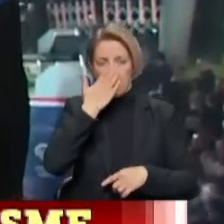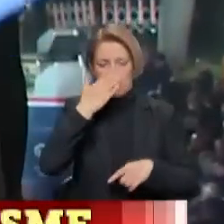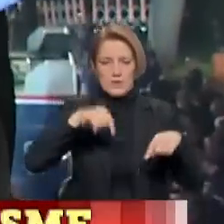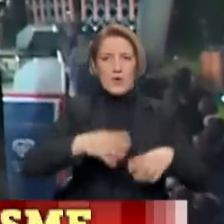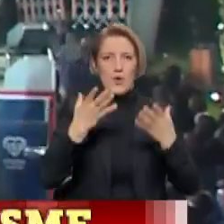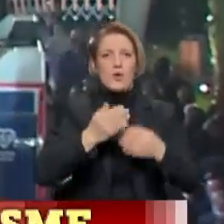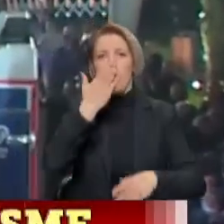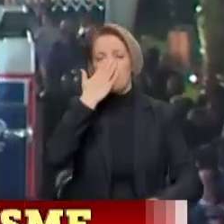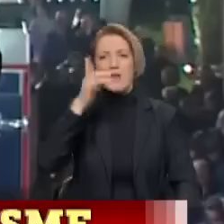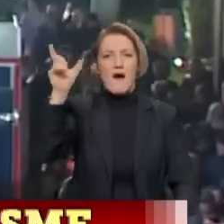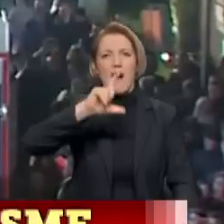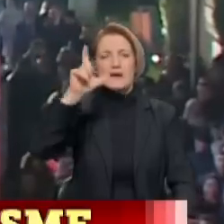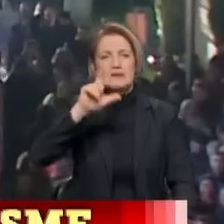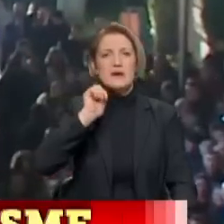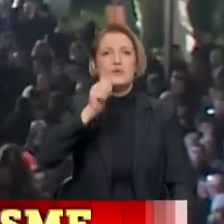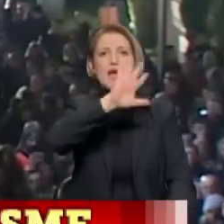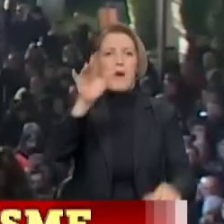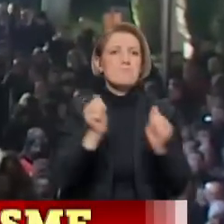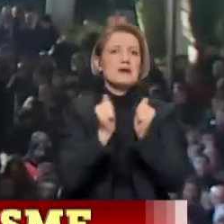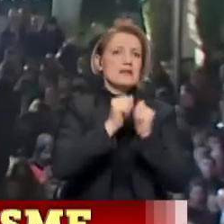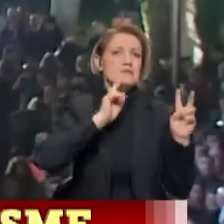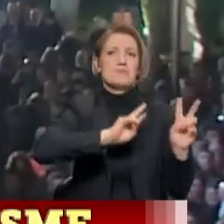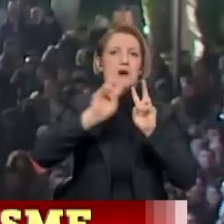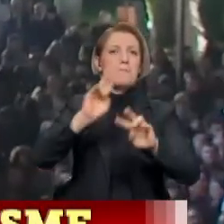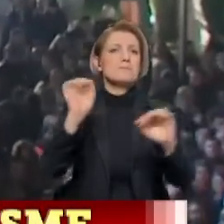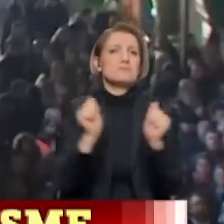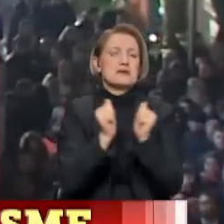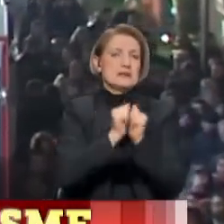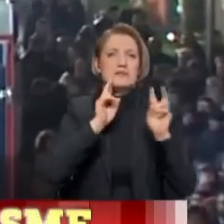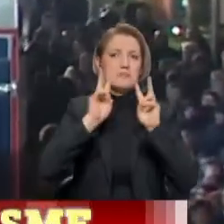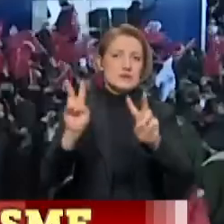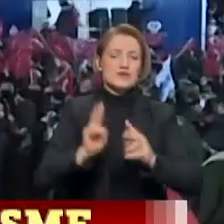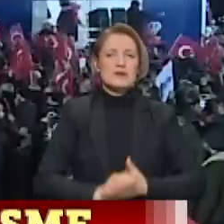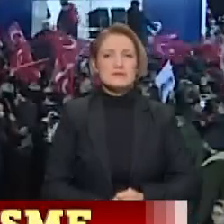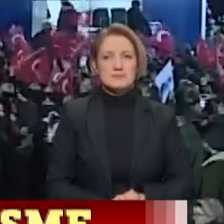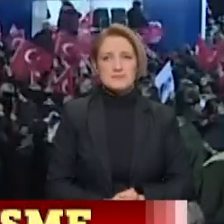aydınlık günlere birlikte bakacağız. Birlikte bakacağız.